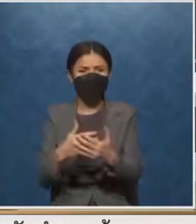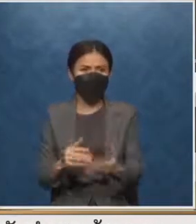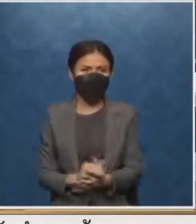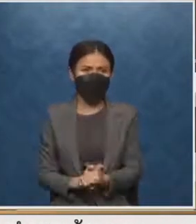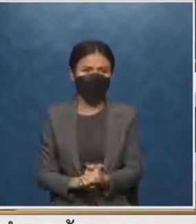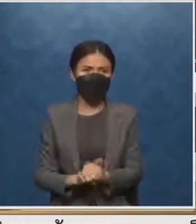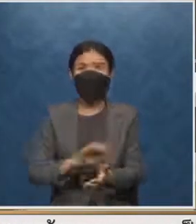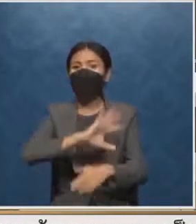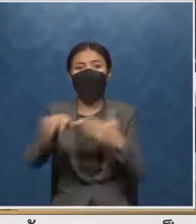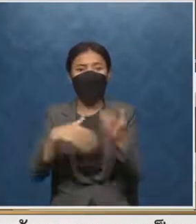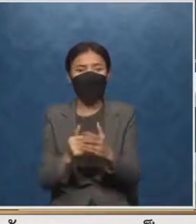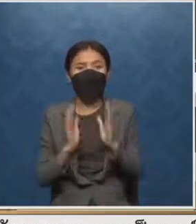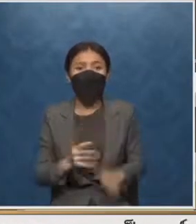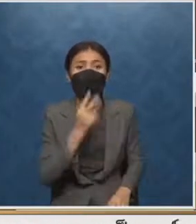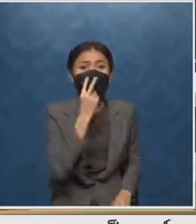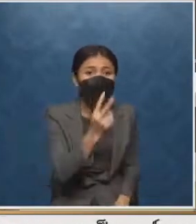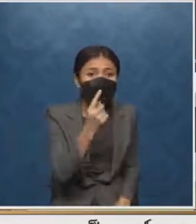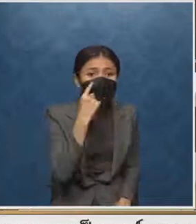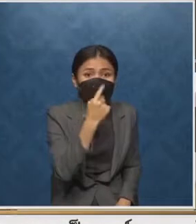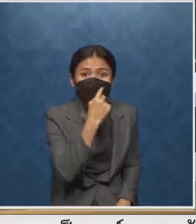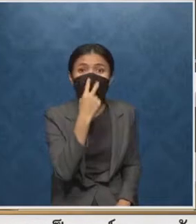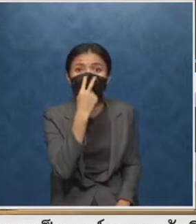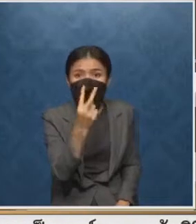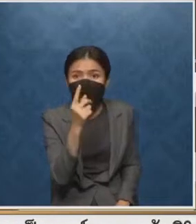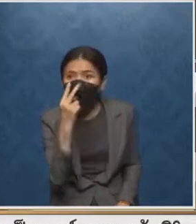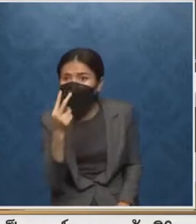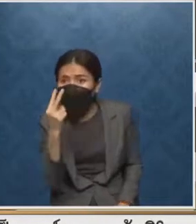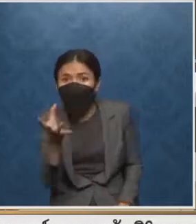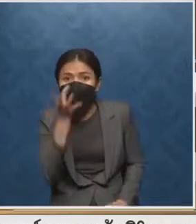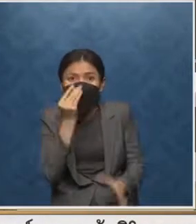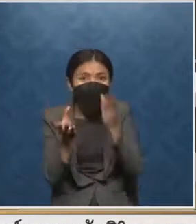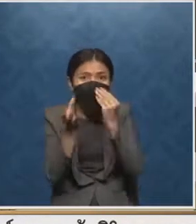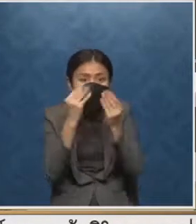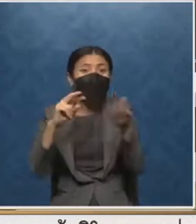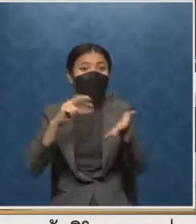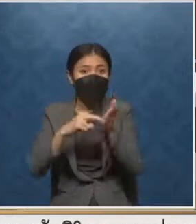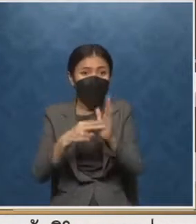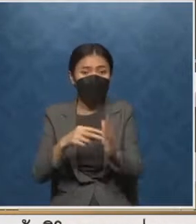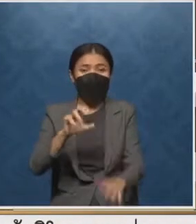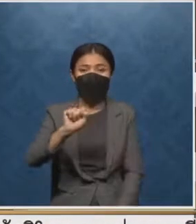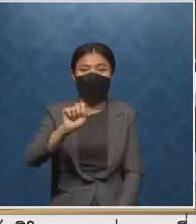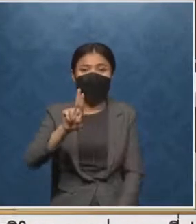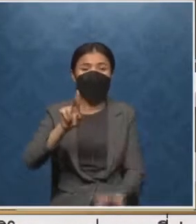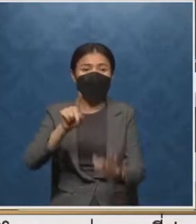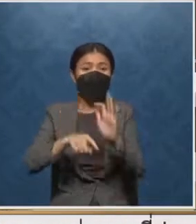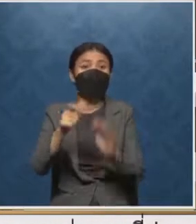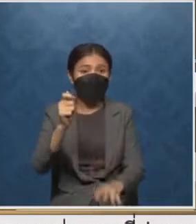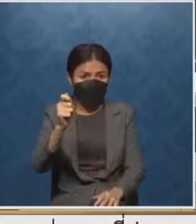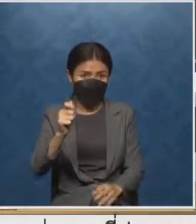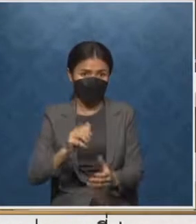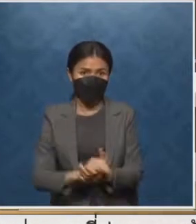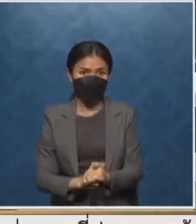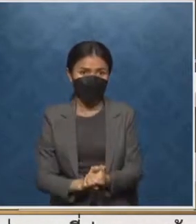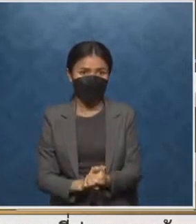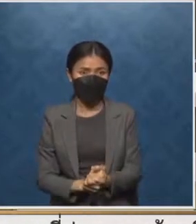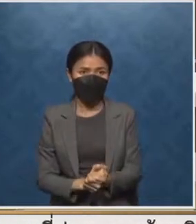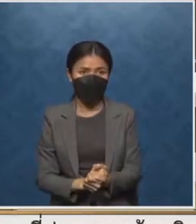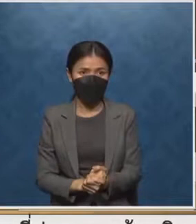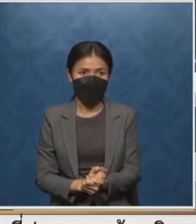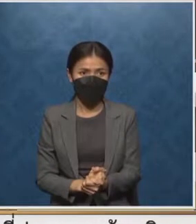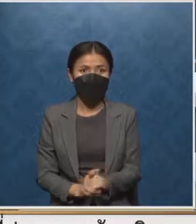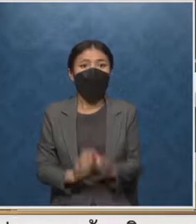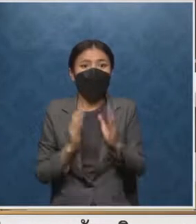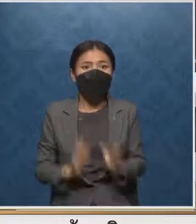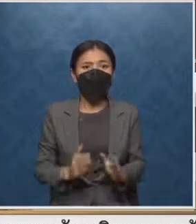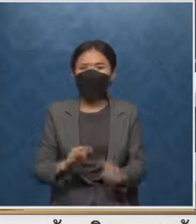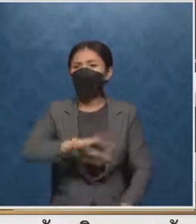ให้เกิดการรับรู้ผมเชื่อว่ามนุษย์ทุกคนเนี่ยมีความจิตวิญญาณมีความเป็นสื่อ